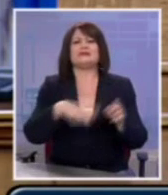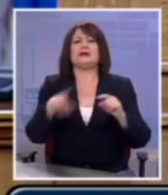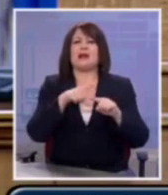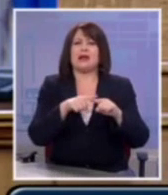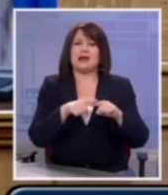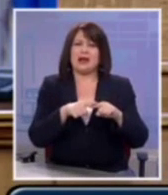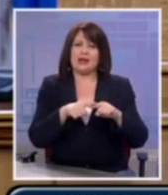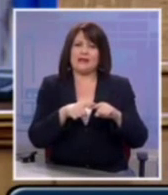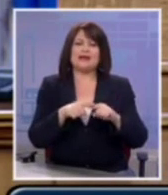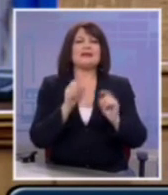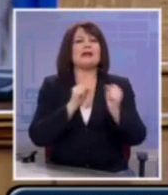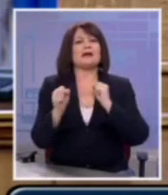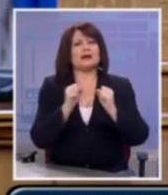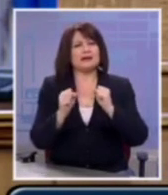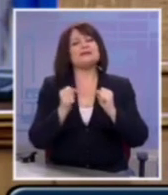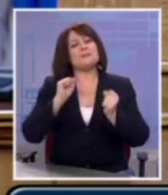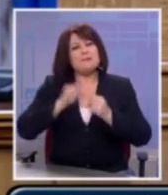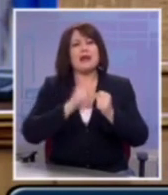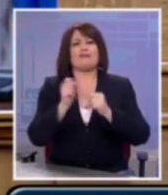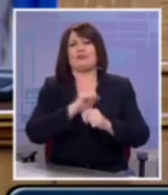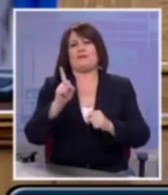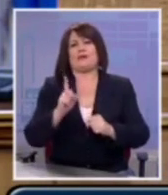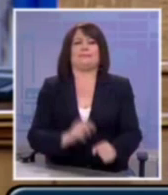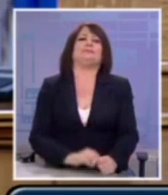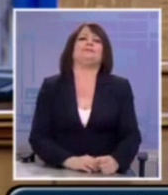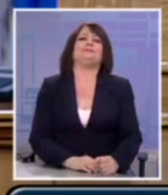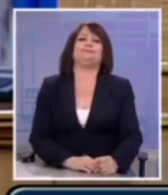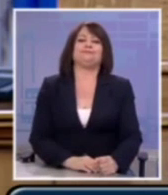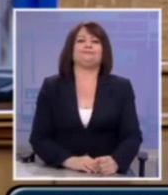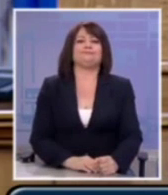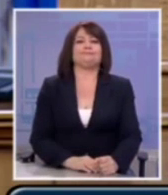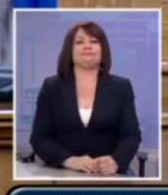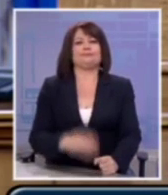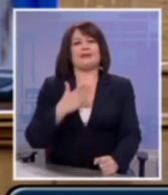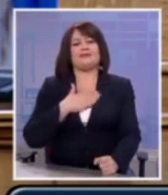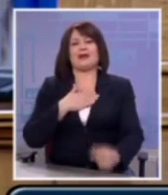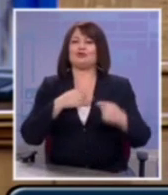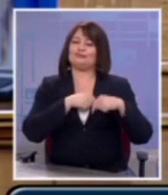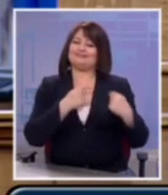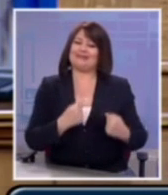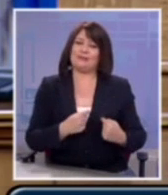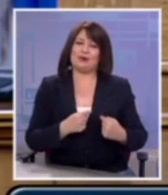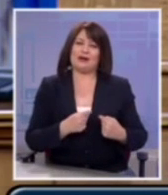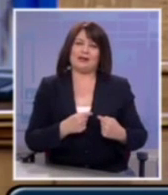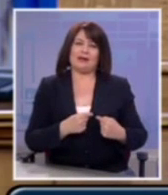και κατά της οποίας μαχόμαστε. Ευχαριστώ από καρδιάς